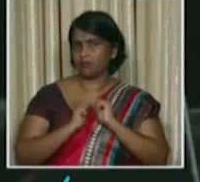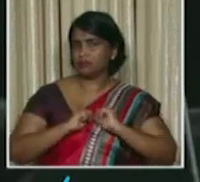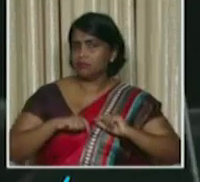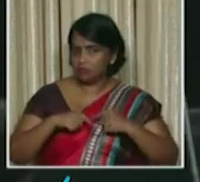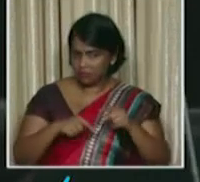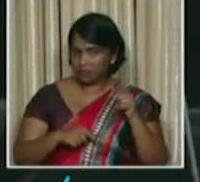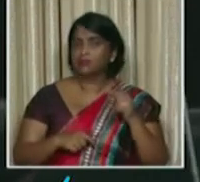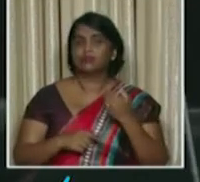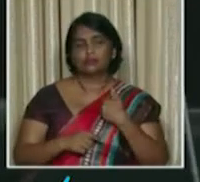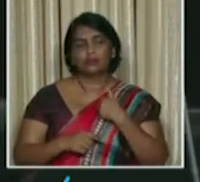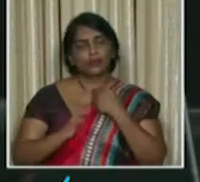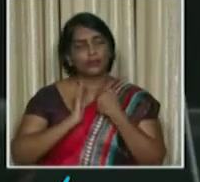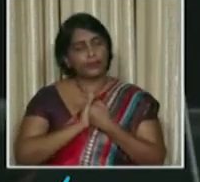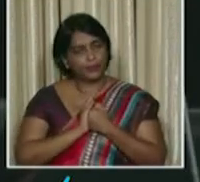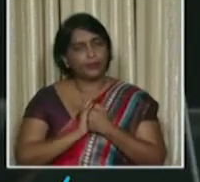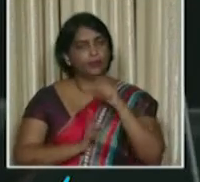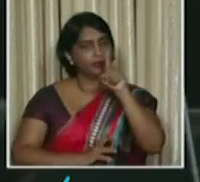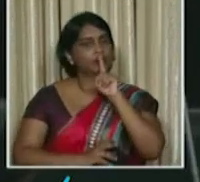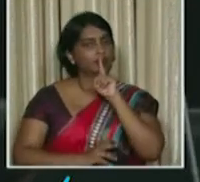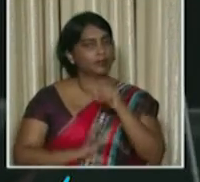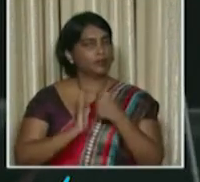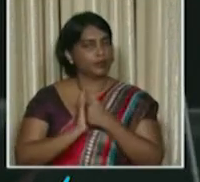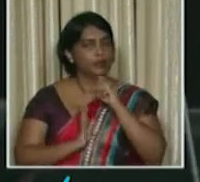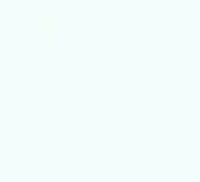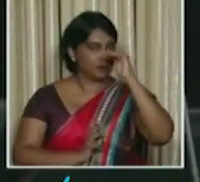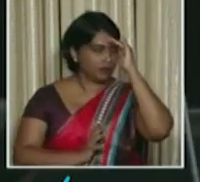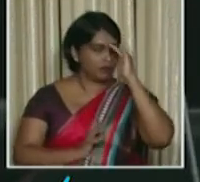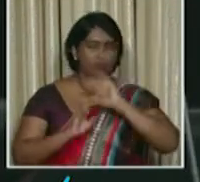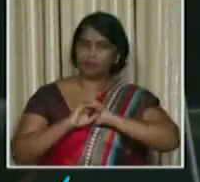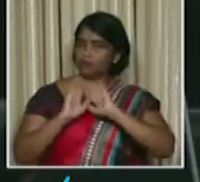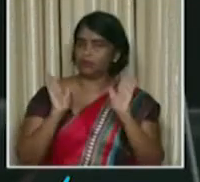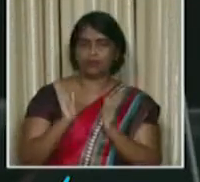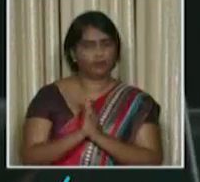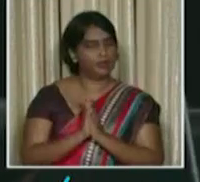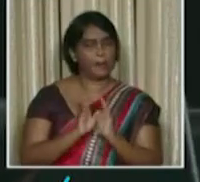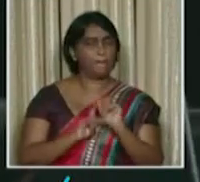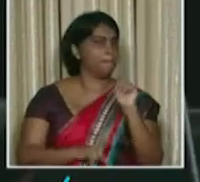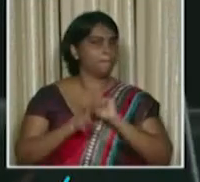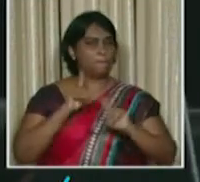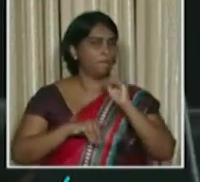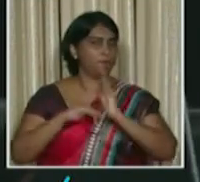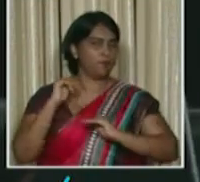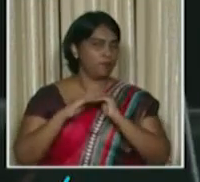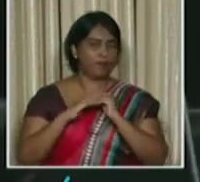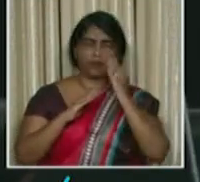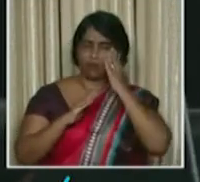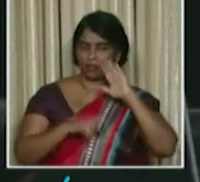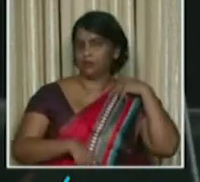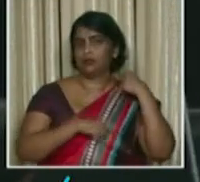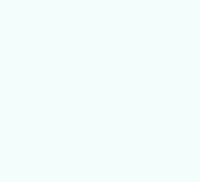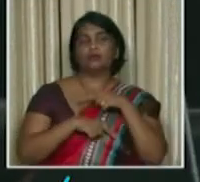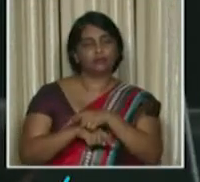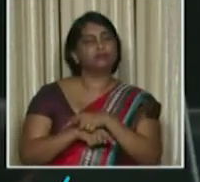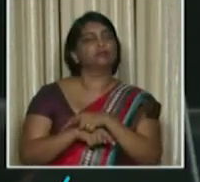නම් මම ඉතාමත් ගෞරවයෙන් ඔබතුමාට කියනවා ගරු කථානායකතුමනි, සම්පූර්ණ පාර්ලිමේන්තු ක්‍රමය හා සම්ප්‍රදායන්